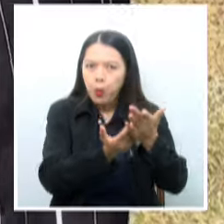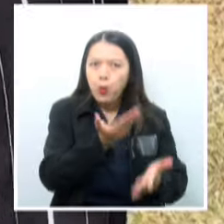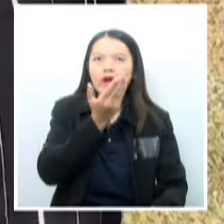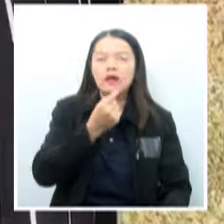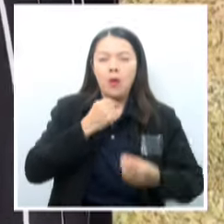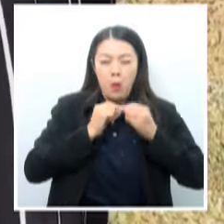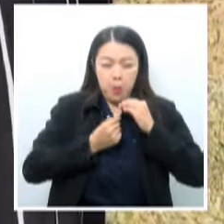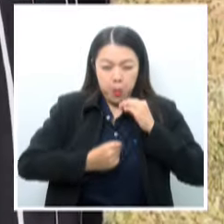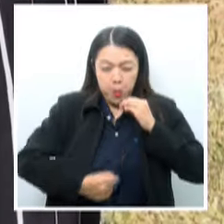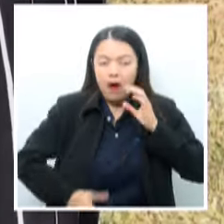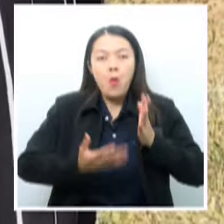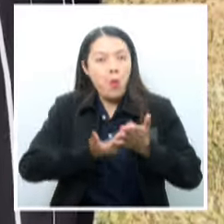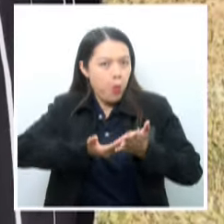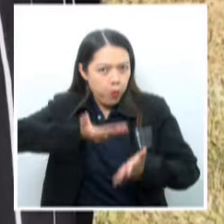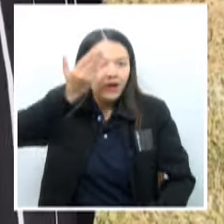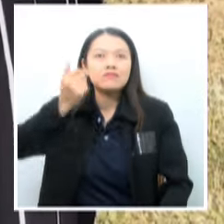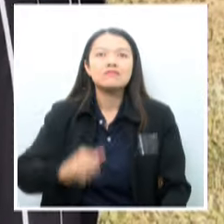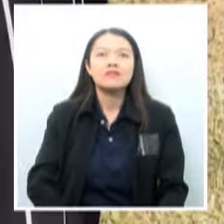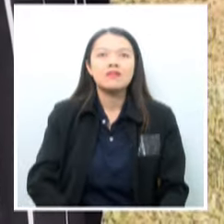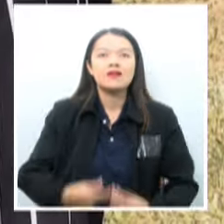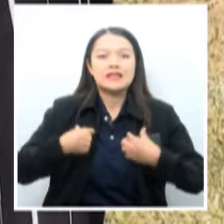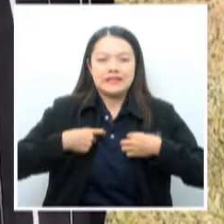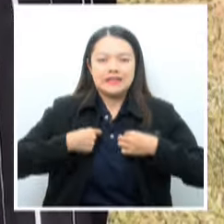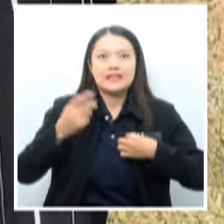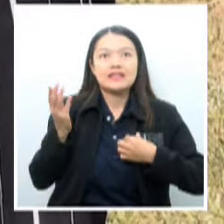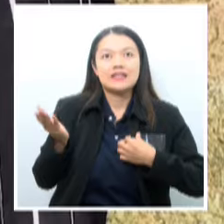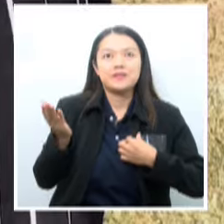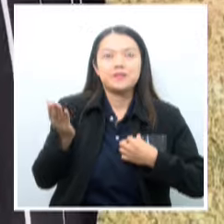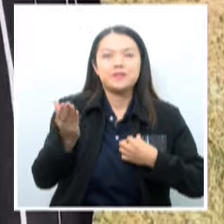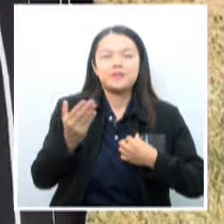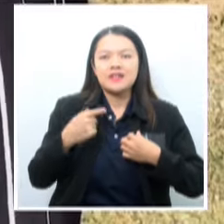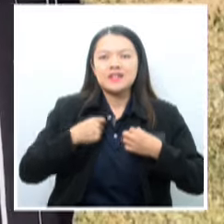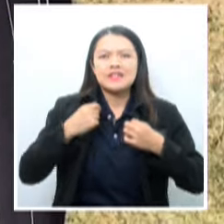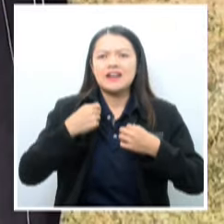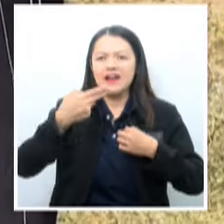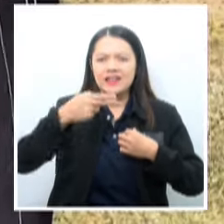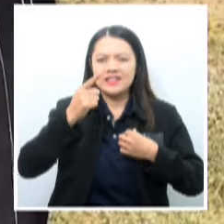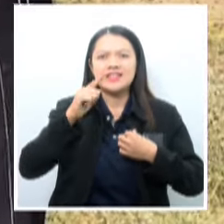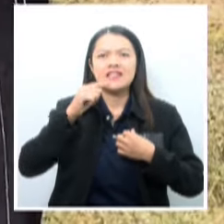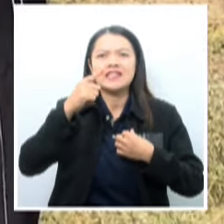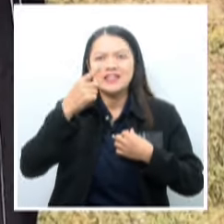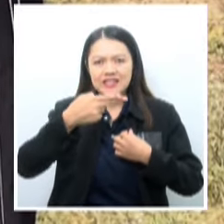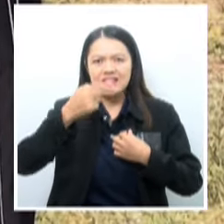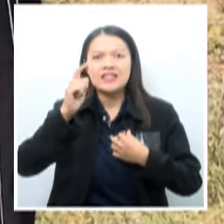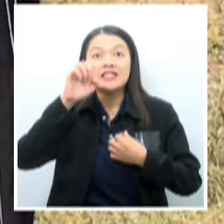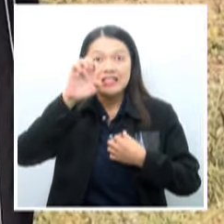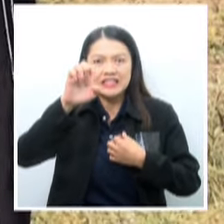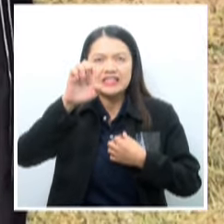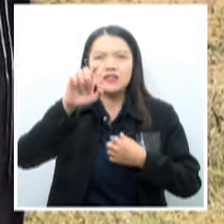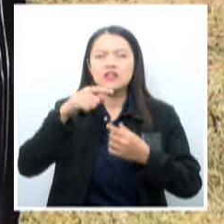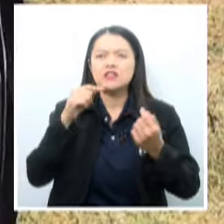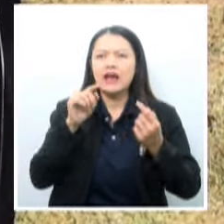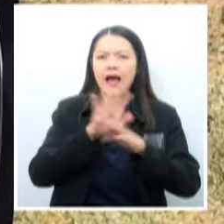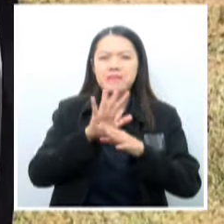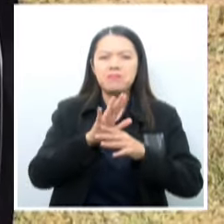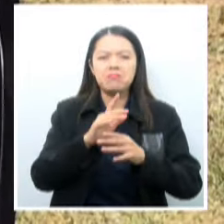ร่ำรวยครับส่วนชุดนี้นะครับเป็นเรียกว่าเสื้อฮีนะครับด้านนอกเนี่ยก็จะใส่สำหรับงานอวมงคลนะครับส่วนด้